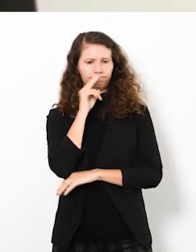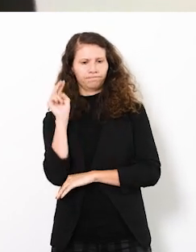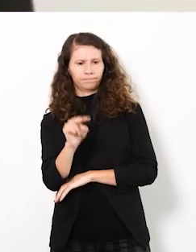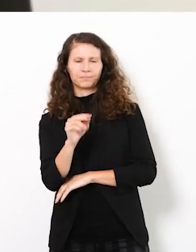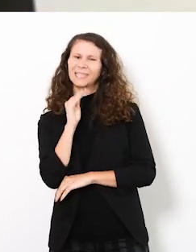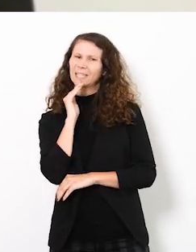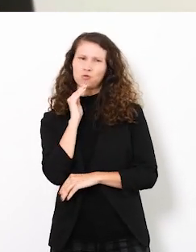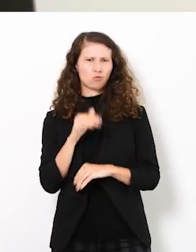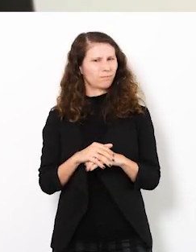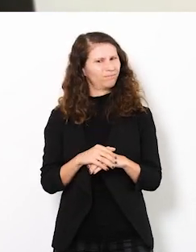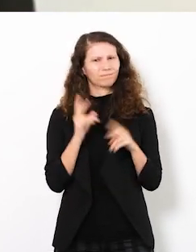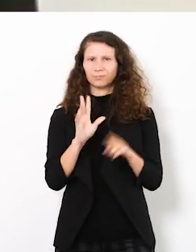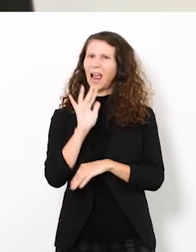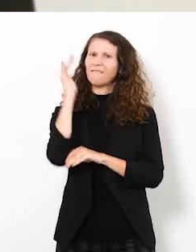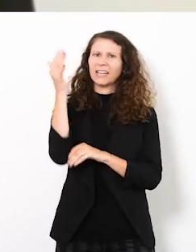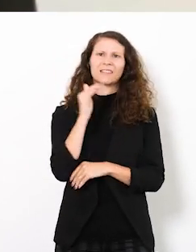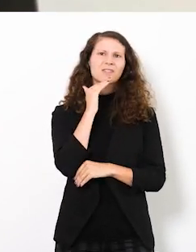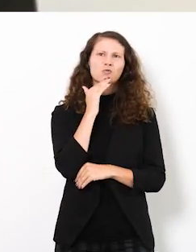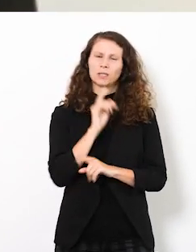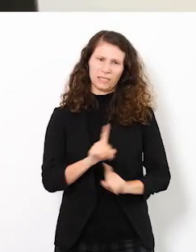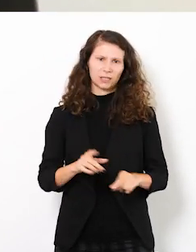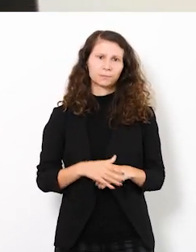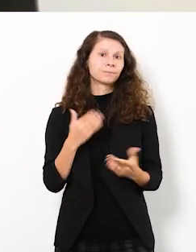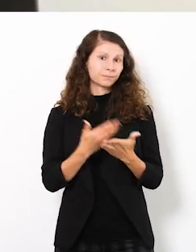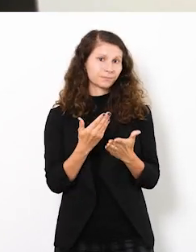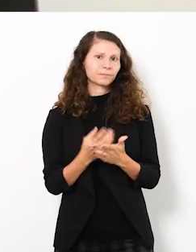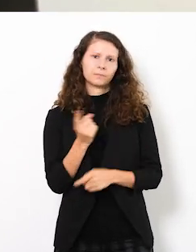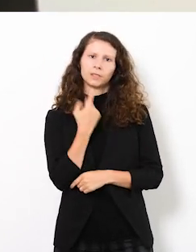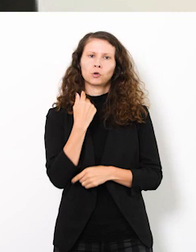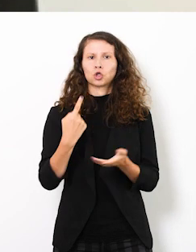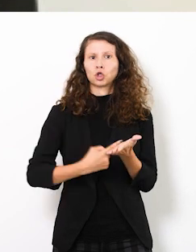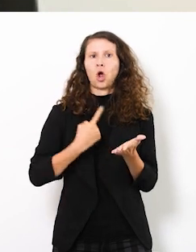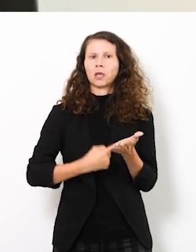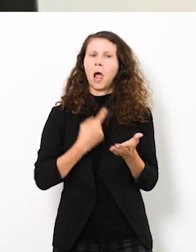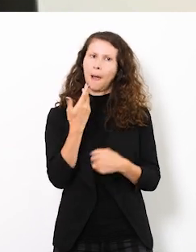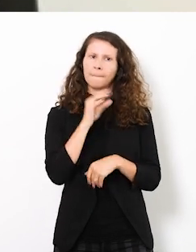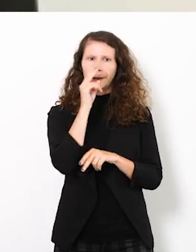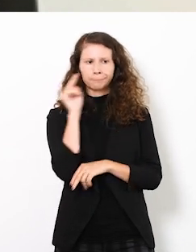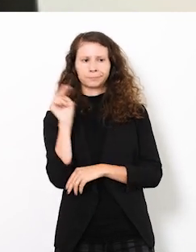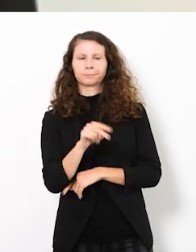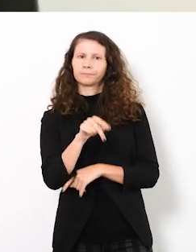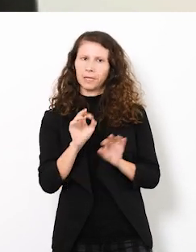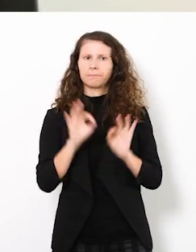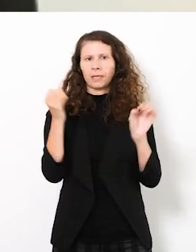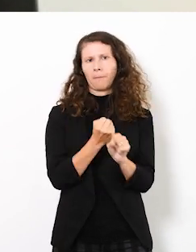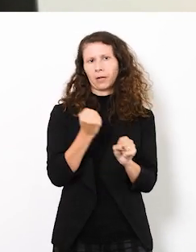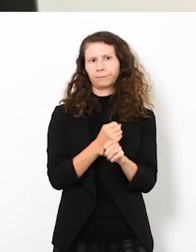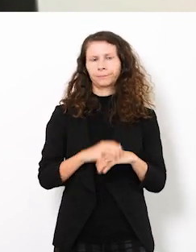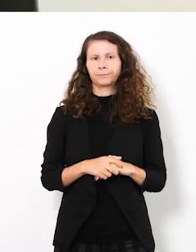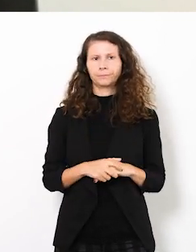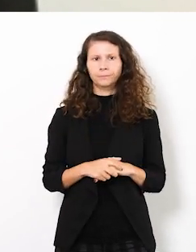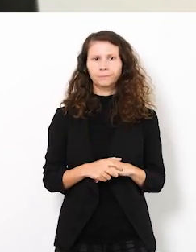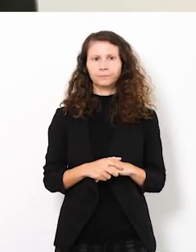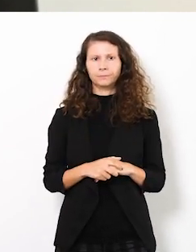als ausreichend effektiv erwiesen. Und deshalb wollen wir die steuerliche Berücksichtigung dort verbessern. Ja,